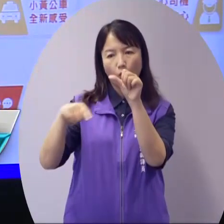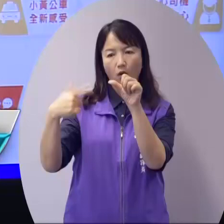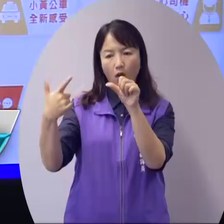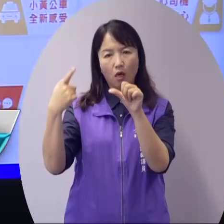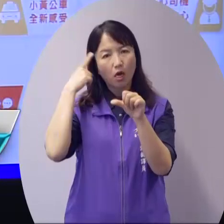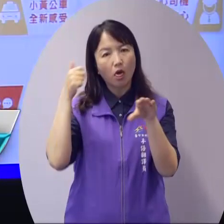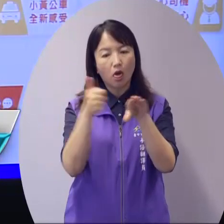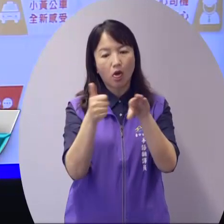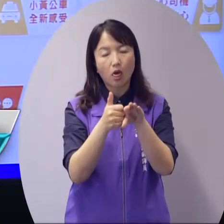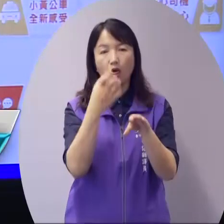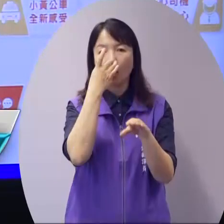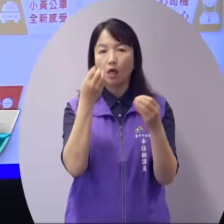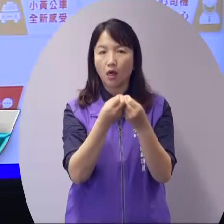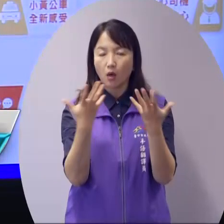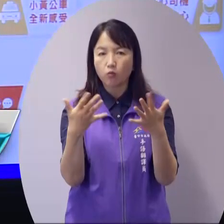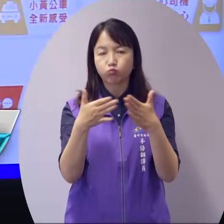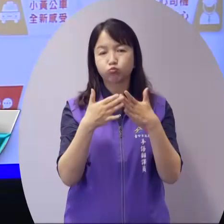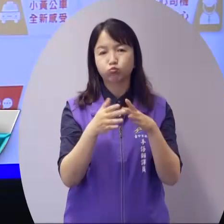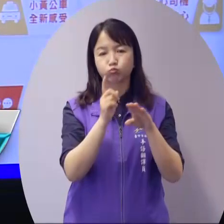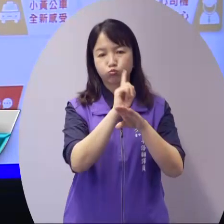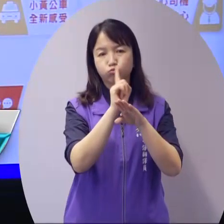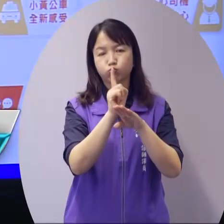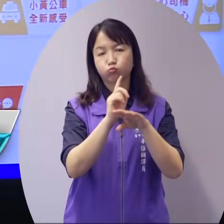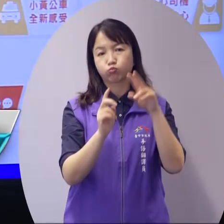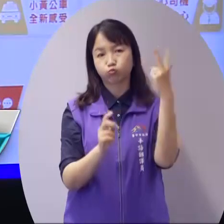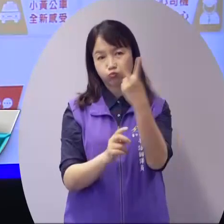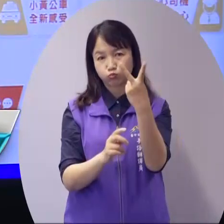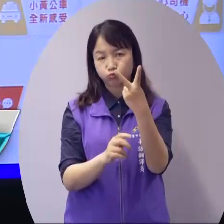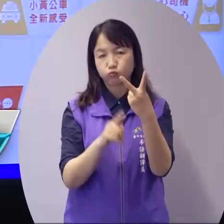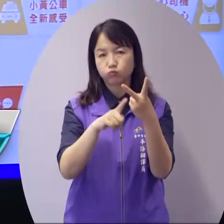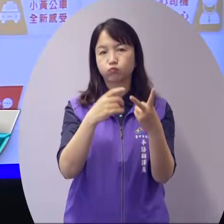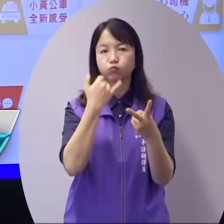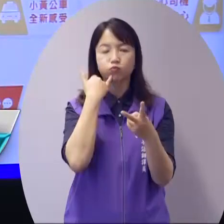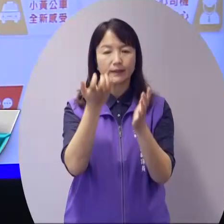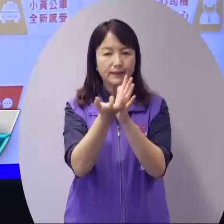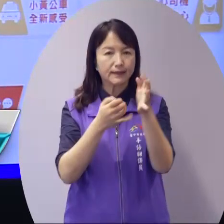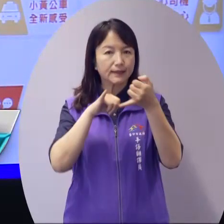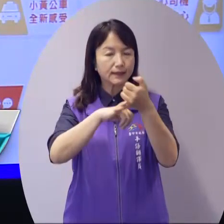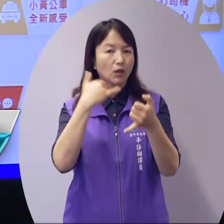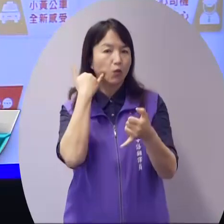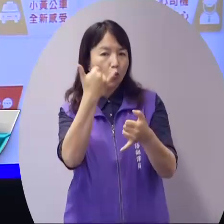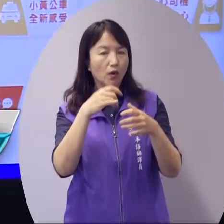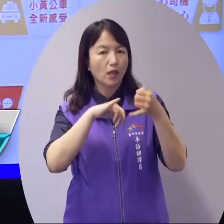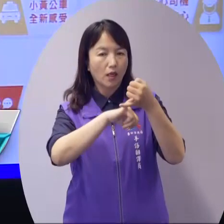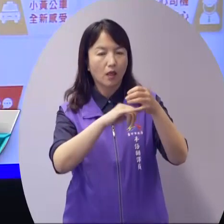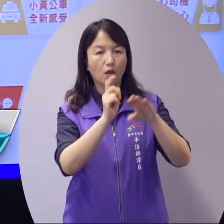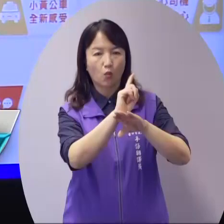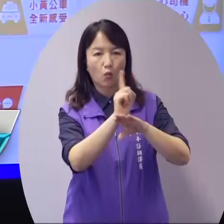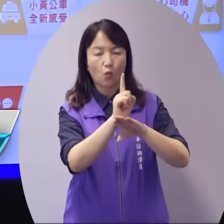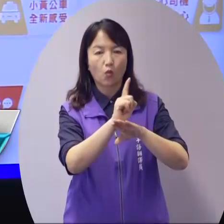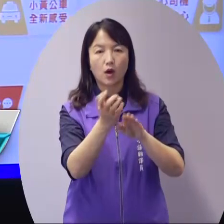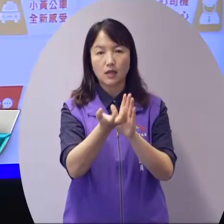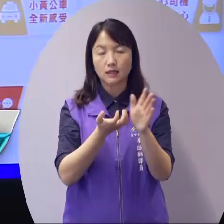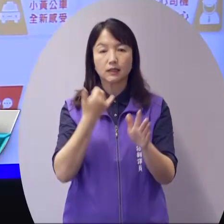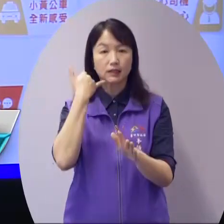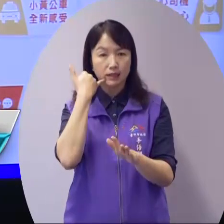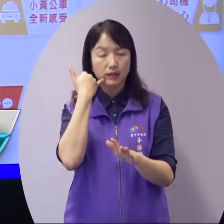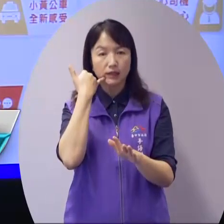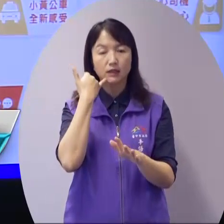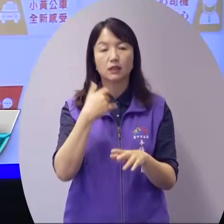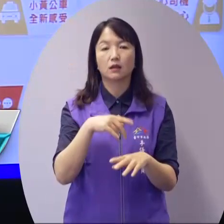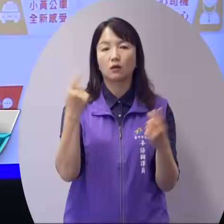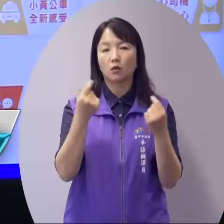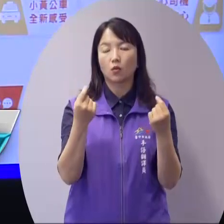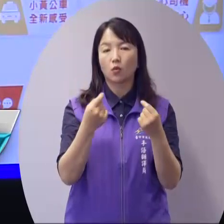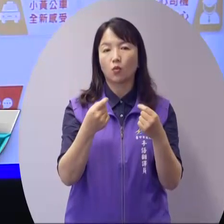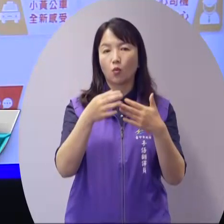搭怎么办？好像要2台车，那这个就是这时候就可以采预约搭乘。他可以先打个电话，那事实上这个